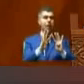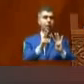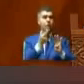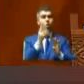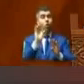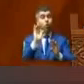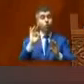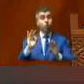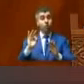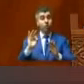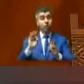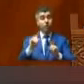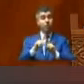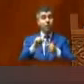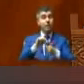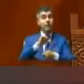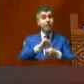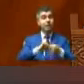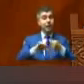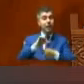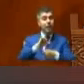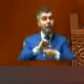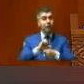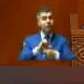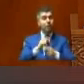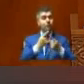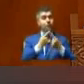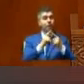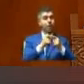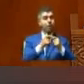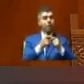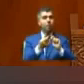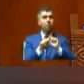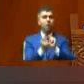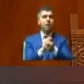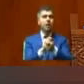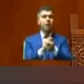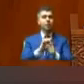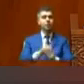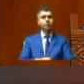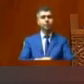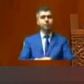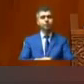بلد عنده أنظمة صرف يعني متغيرة أو خاصة.